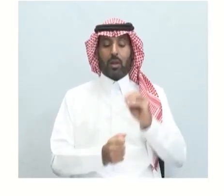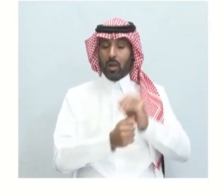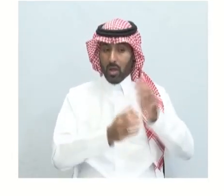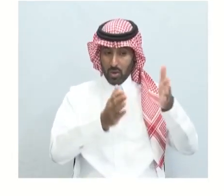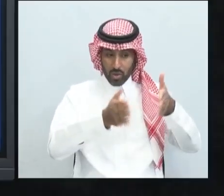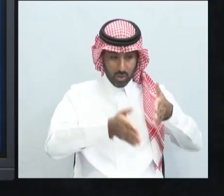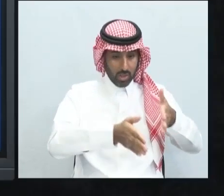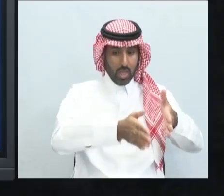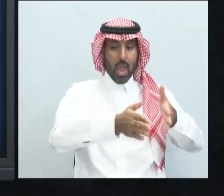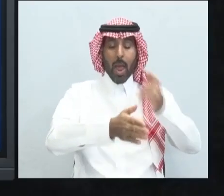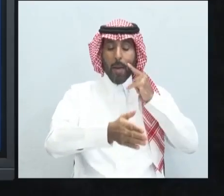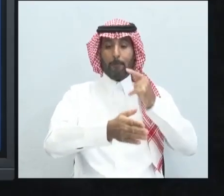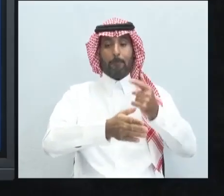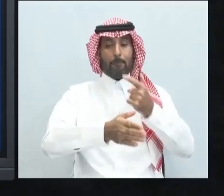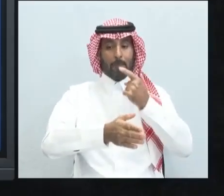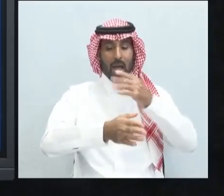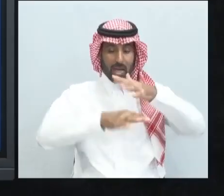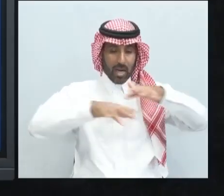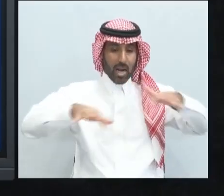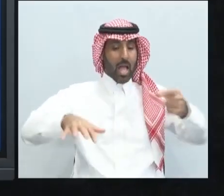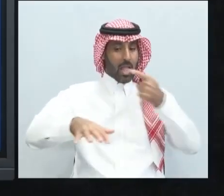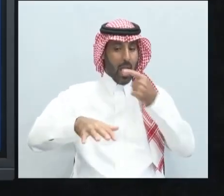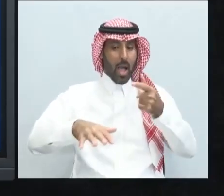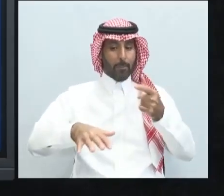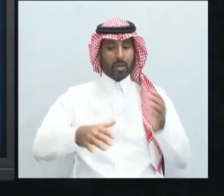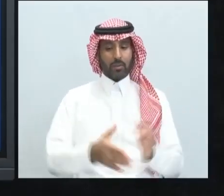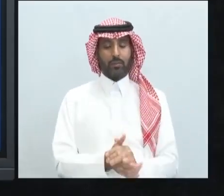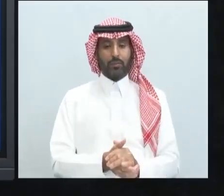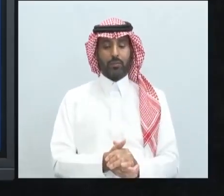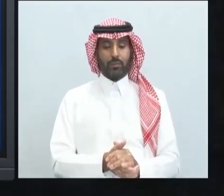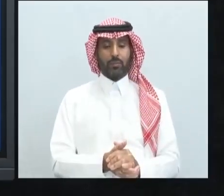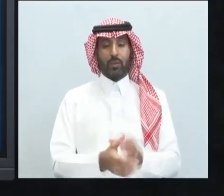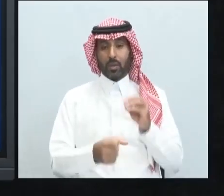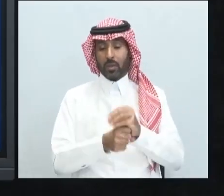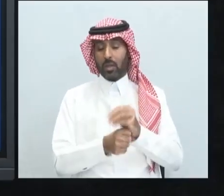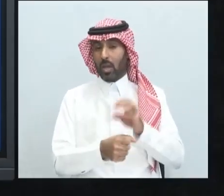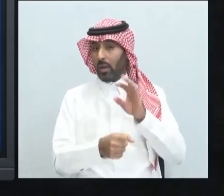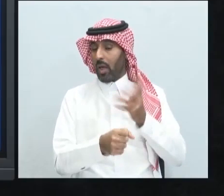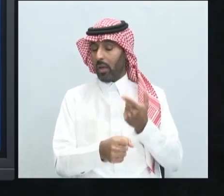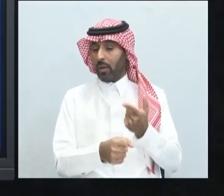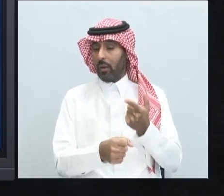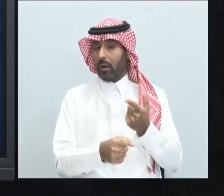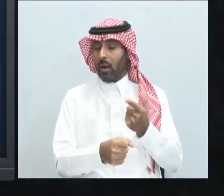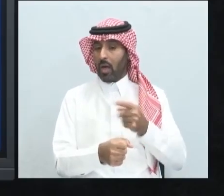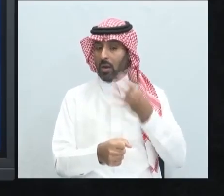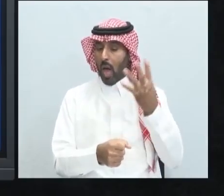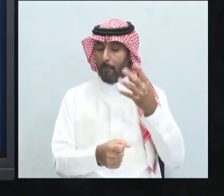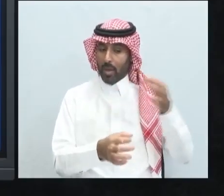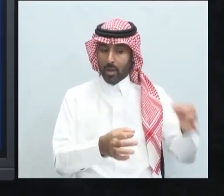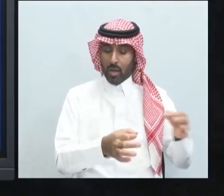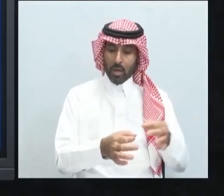باقليم البحر الاحمر بعد ذلك دعونا اعزائي الطلبه نتعرف على رابعا